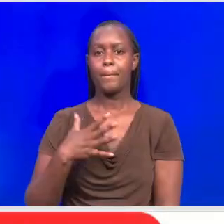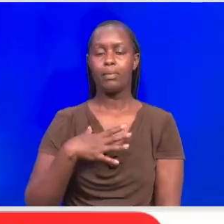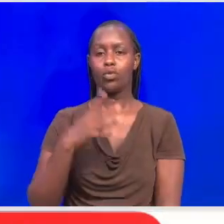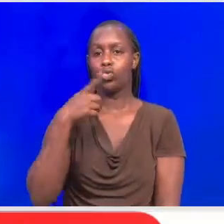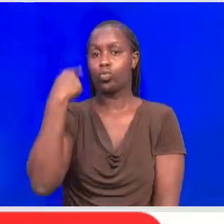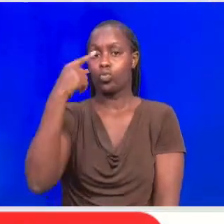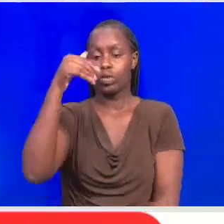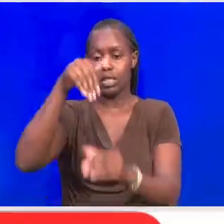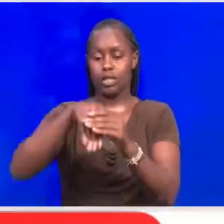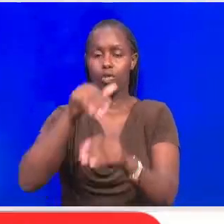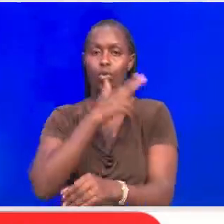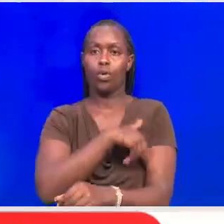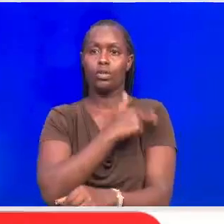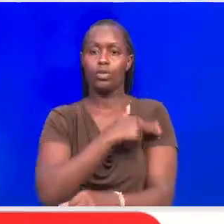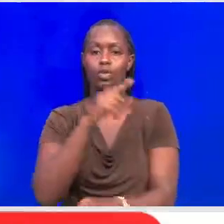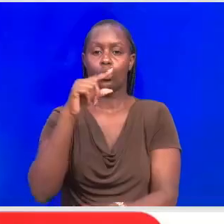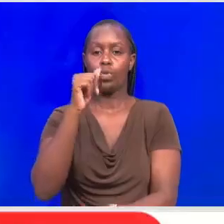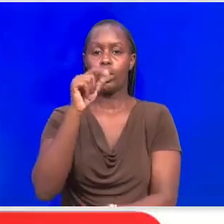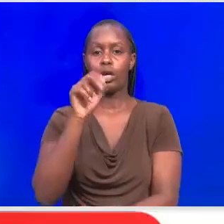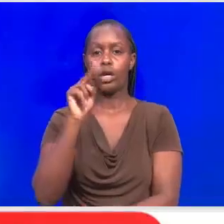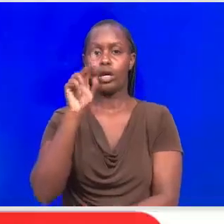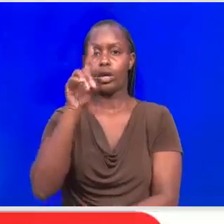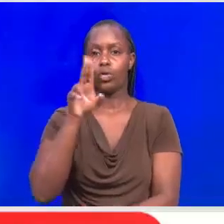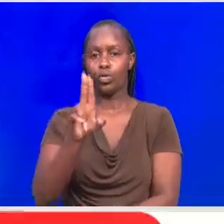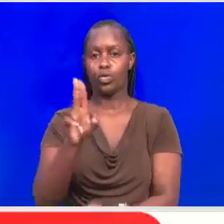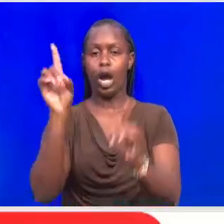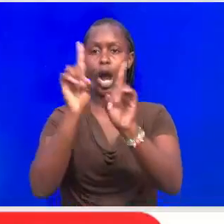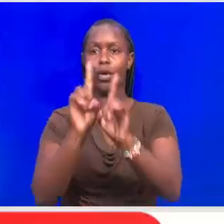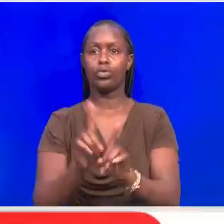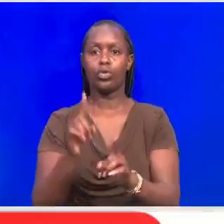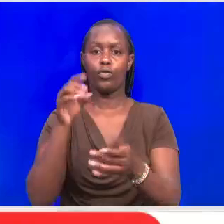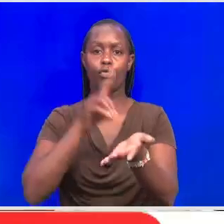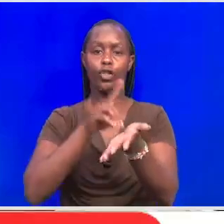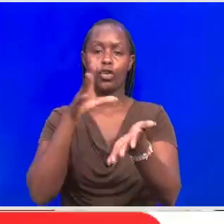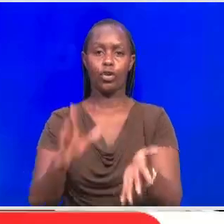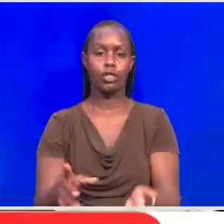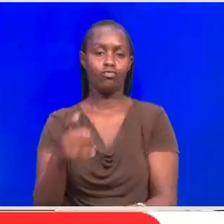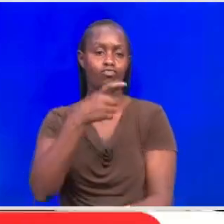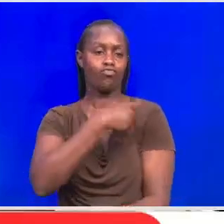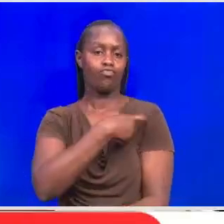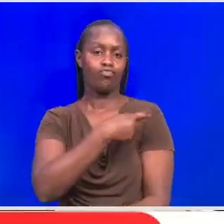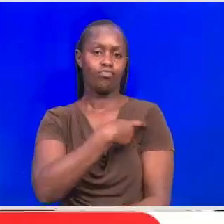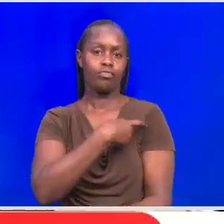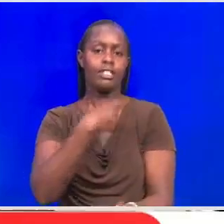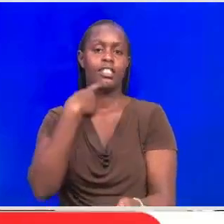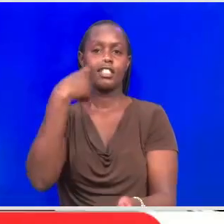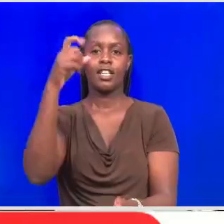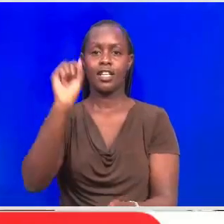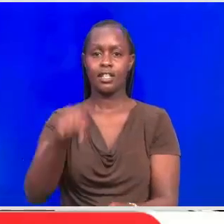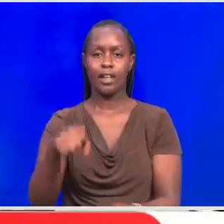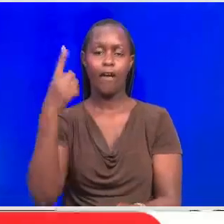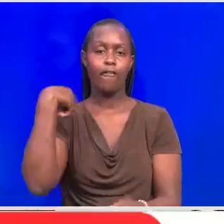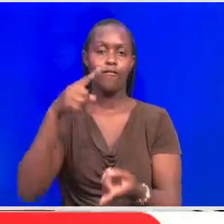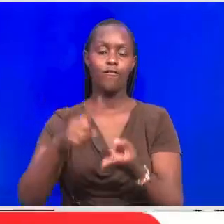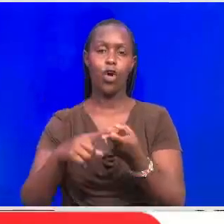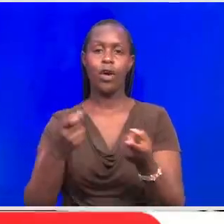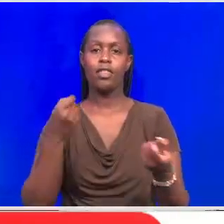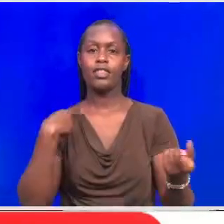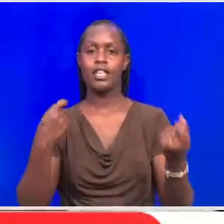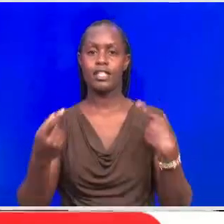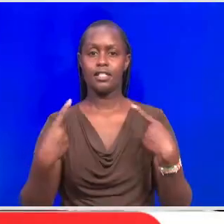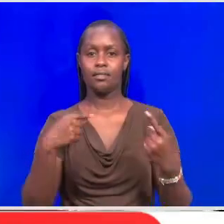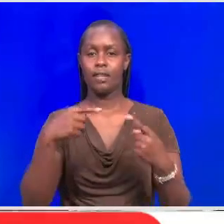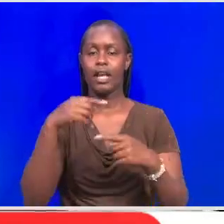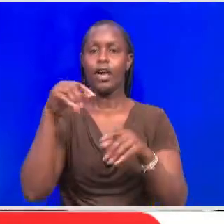Hospital and for the doctors who are going to treat them, I vote yes. Mr. Speaker, for the tea farmers who are in Gatundu now and